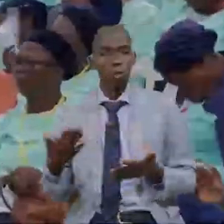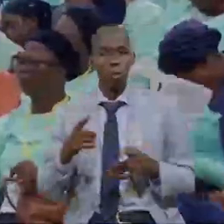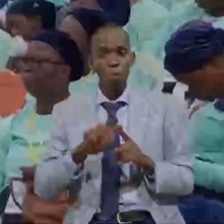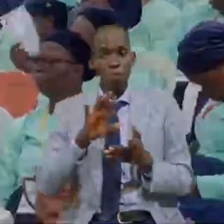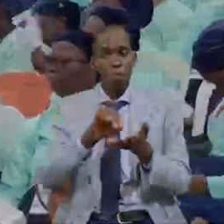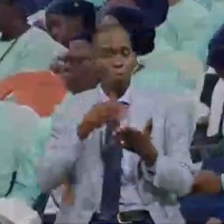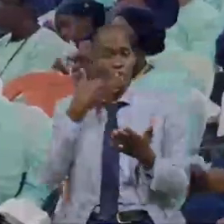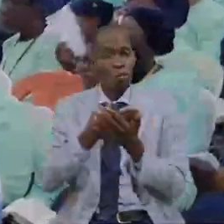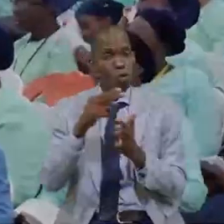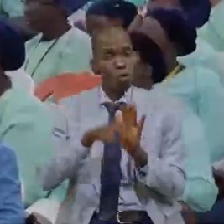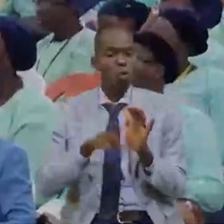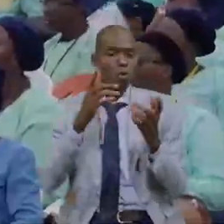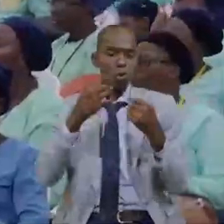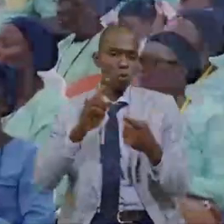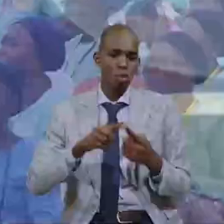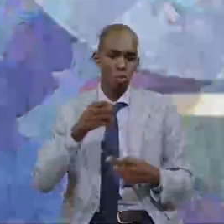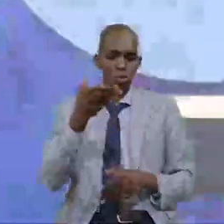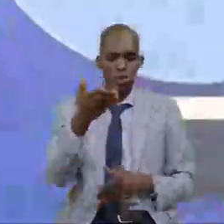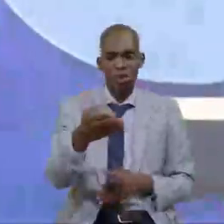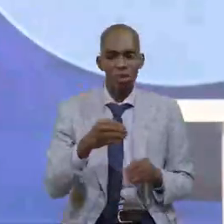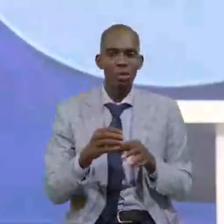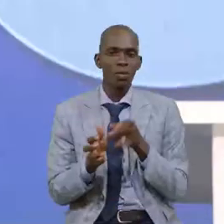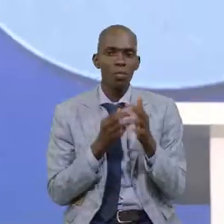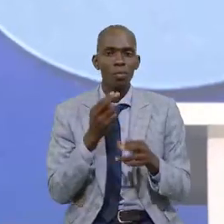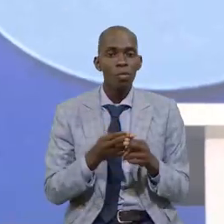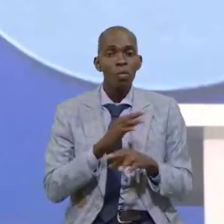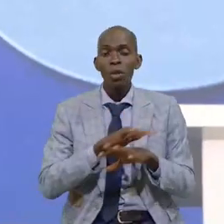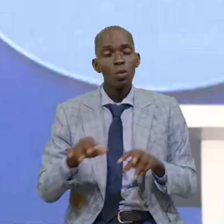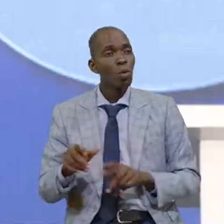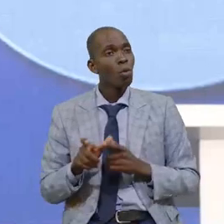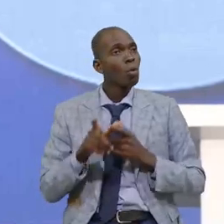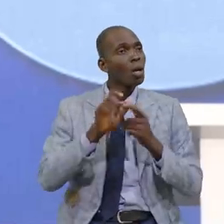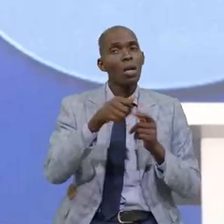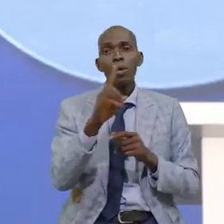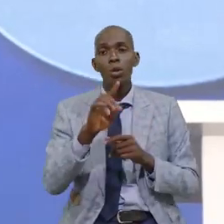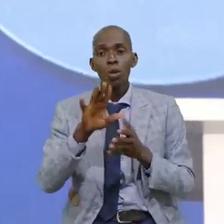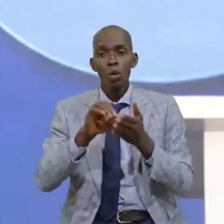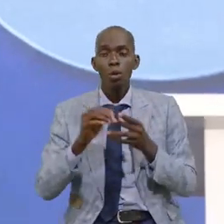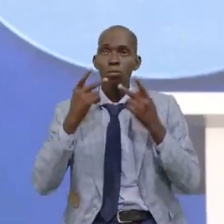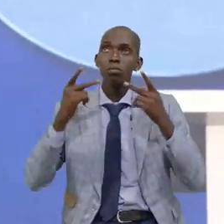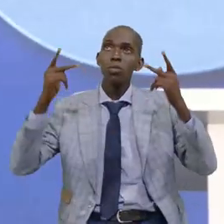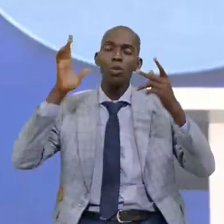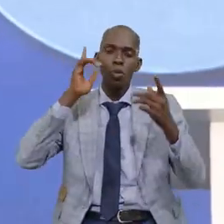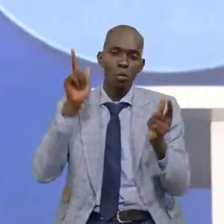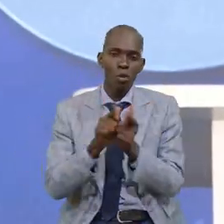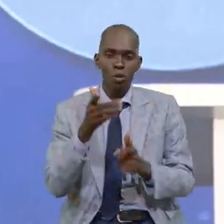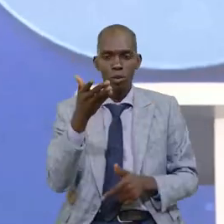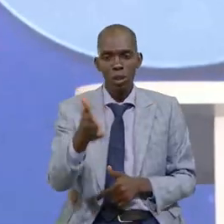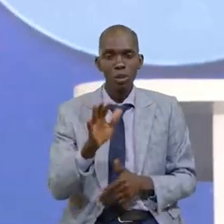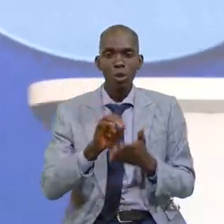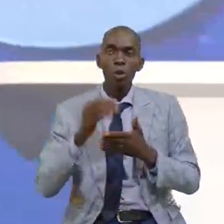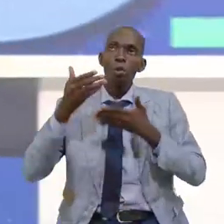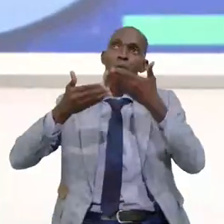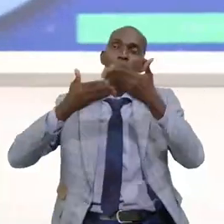là-bas. Tu n'as pas besoin de fuir pour aller quelque part. Ta prospérité viendra ici. Ton